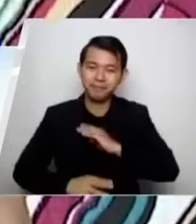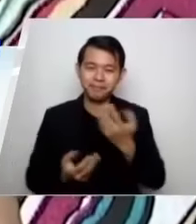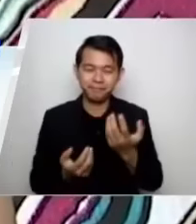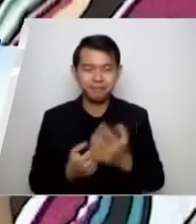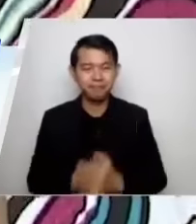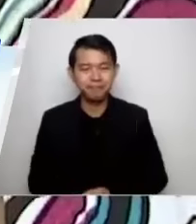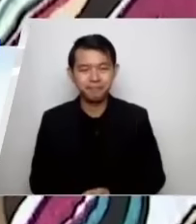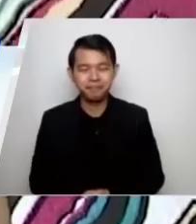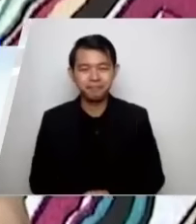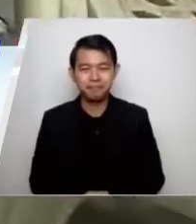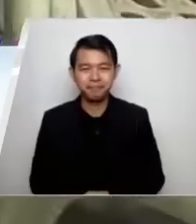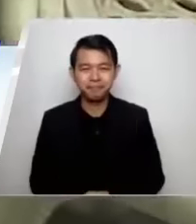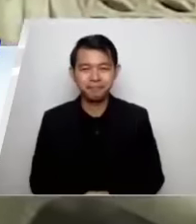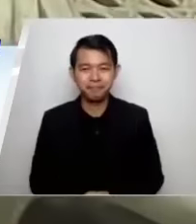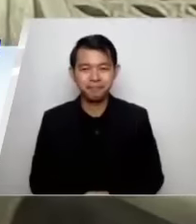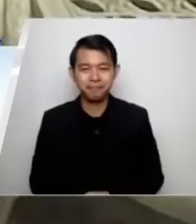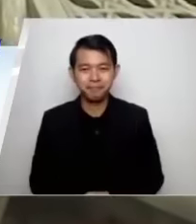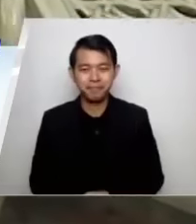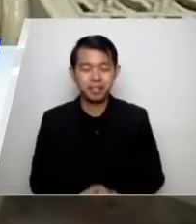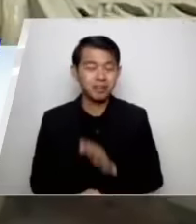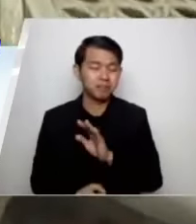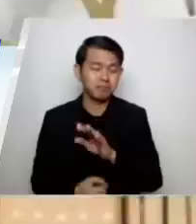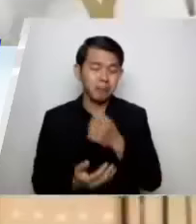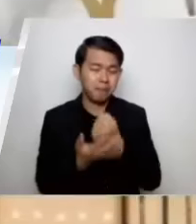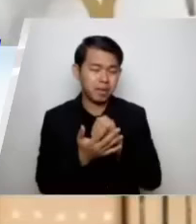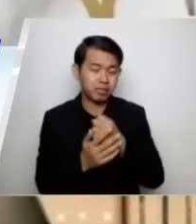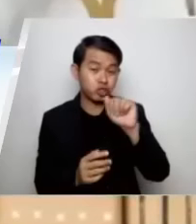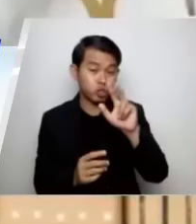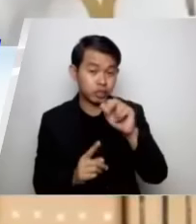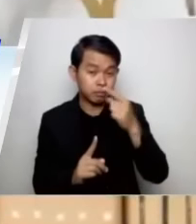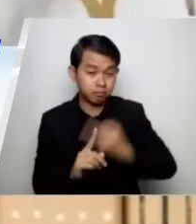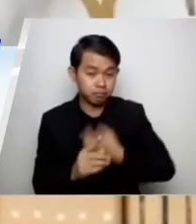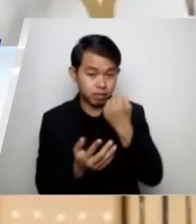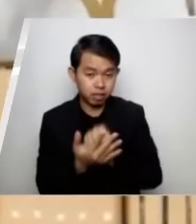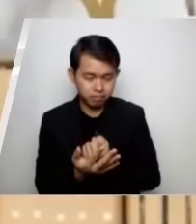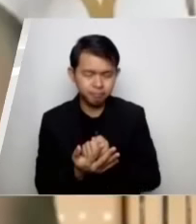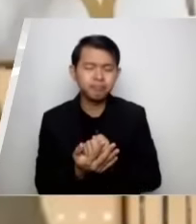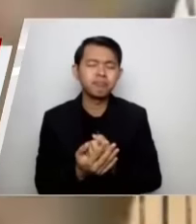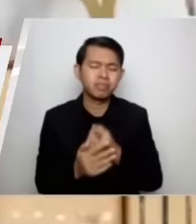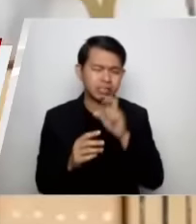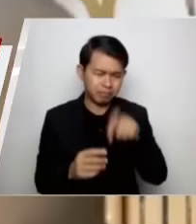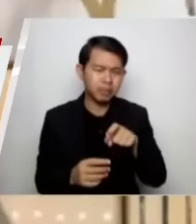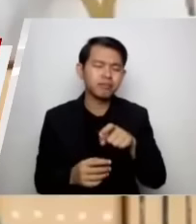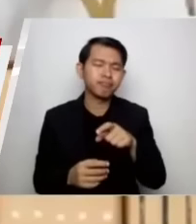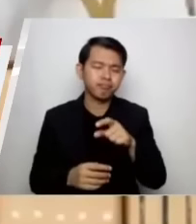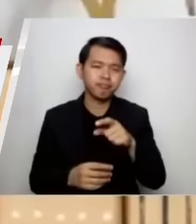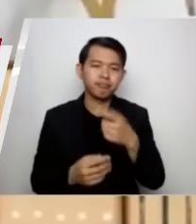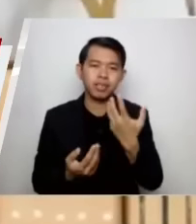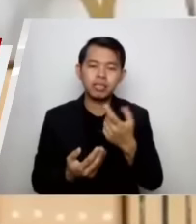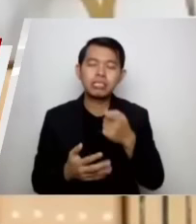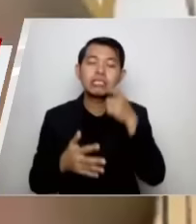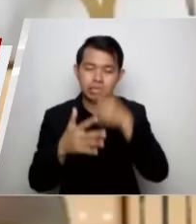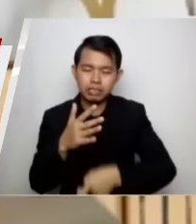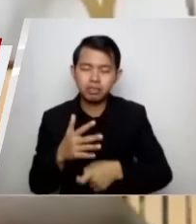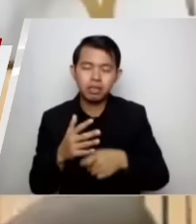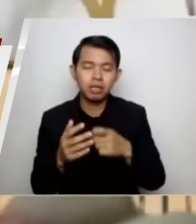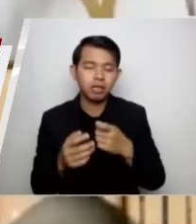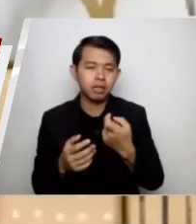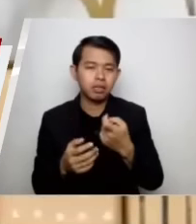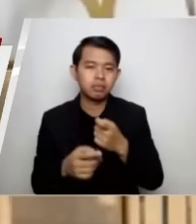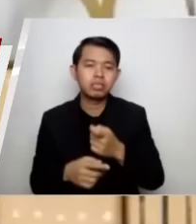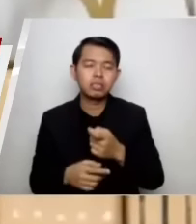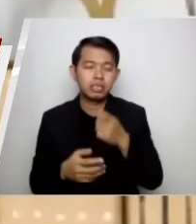bonus o 13-month pay ang pag-treat sa sarili. Reward yourself, of course. treat yourself wisely. So, i-consider mo